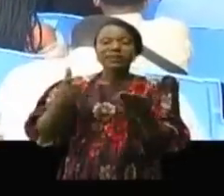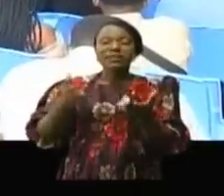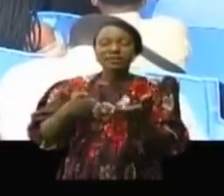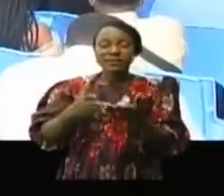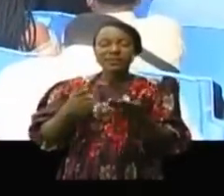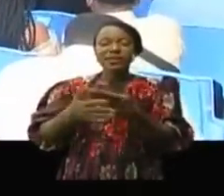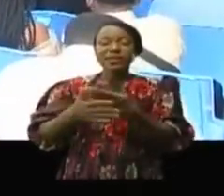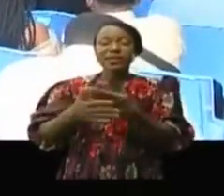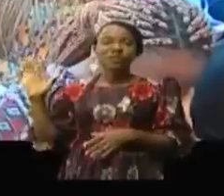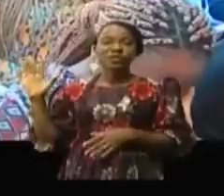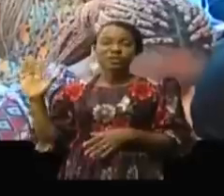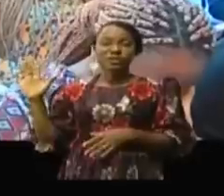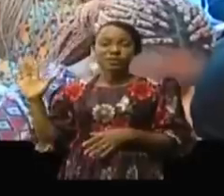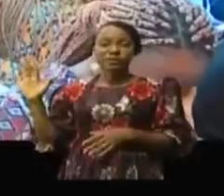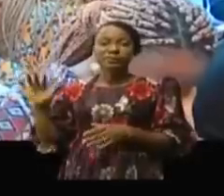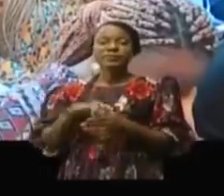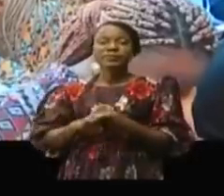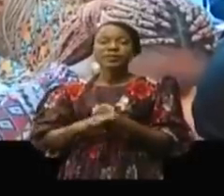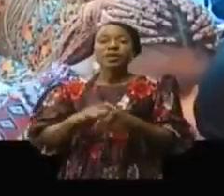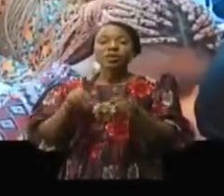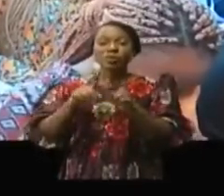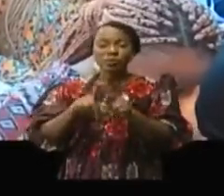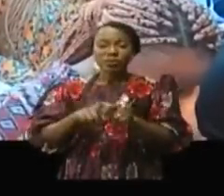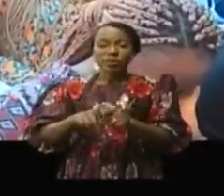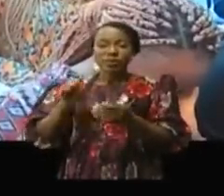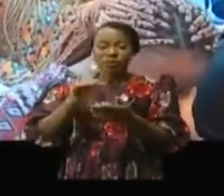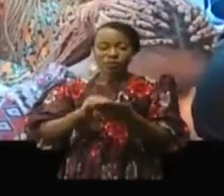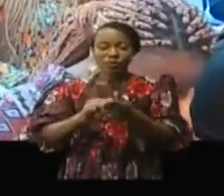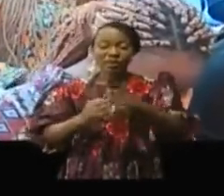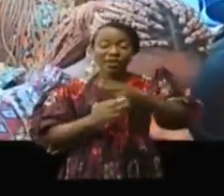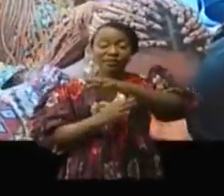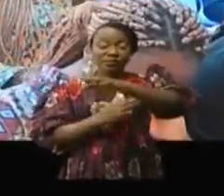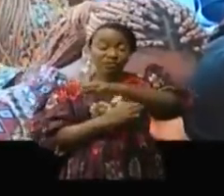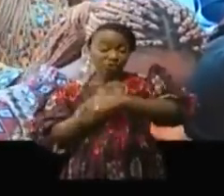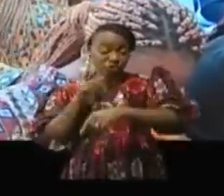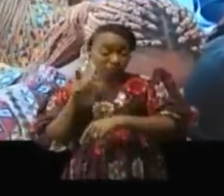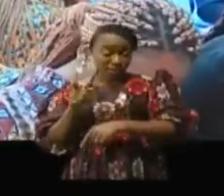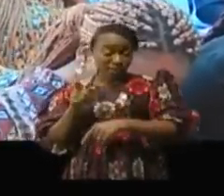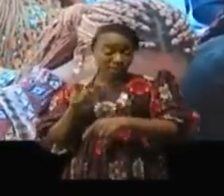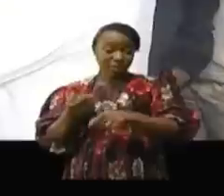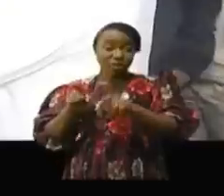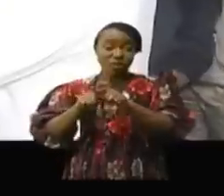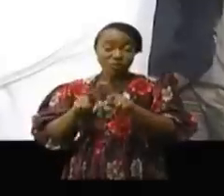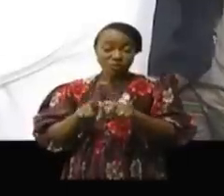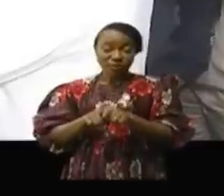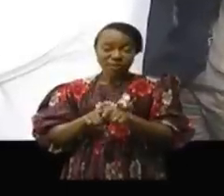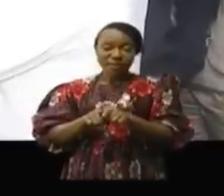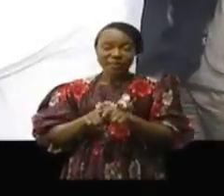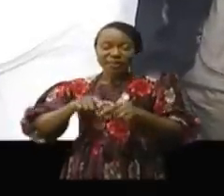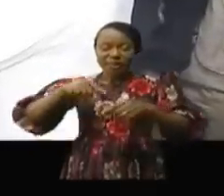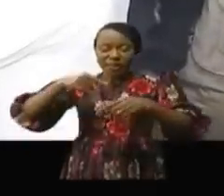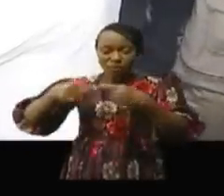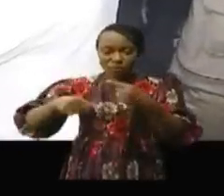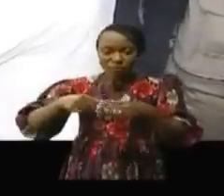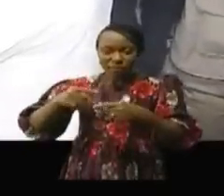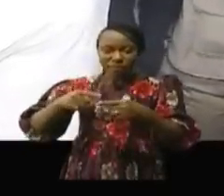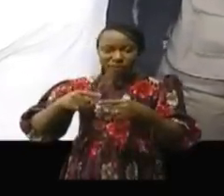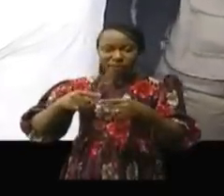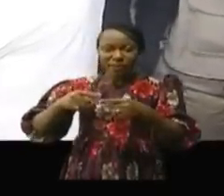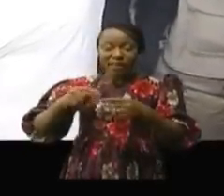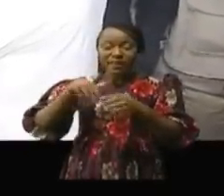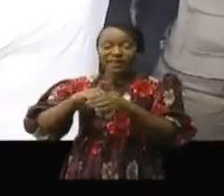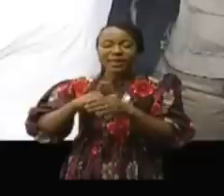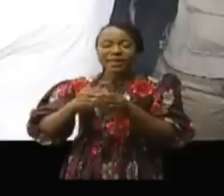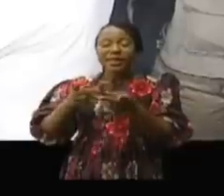ville province de Kinshasa. À en croire la Fondation Clinton Healthy Access Initiative, le milieu